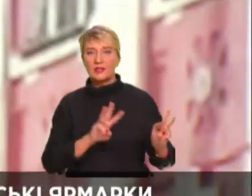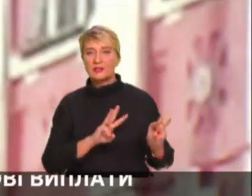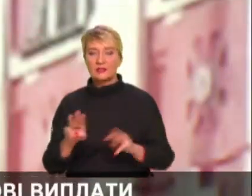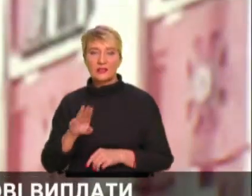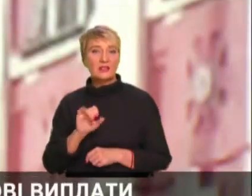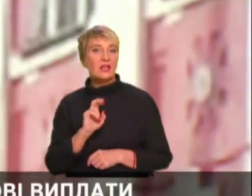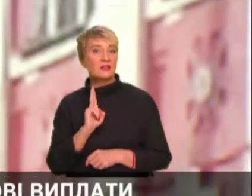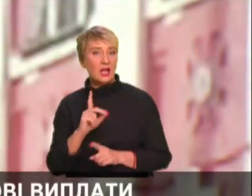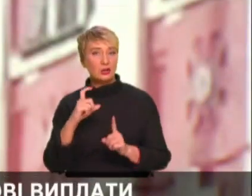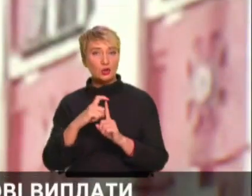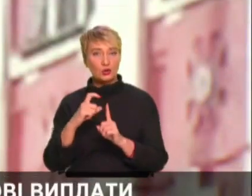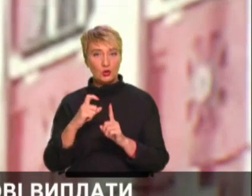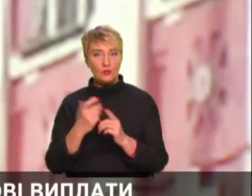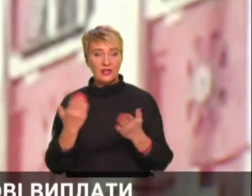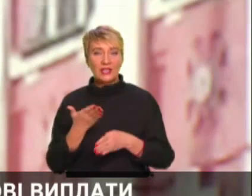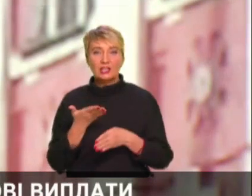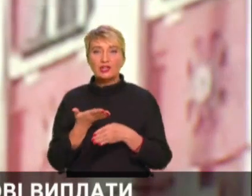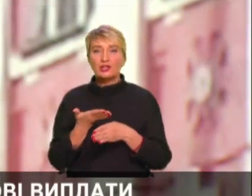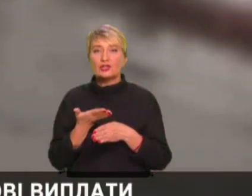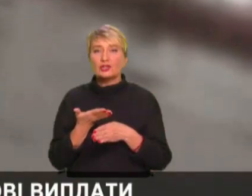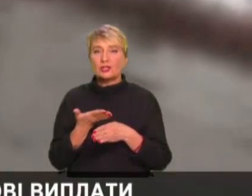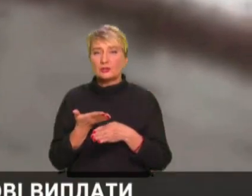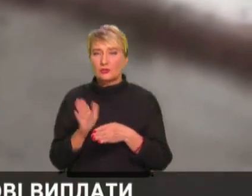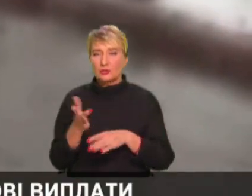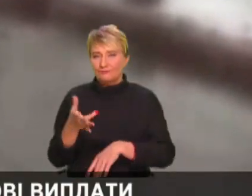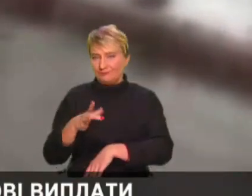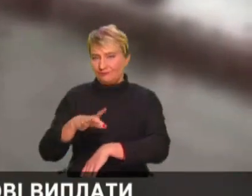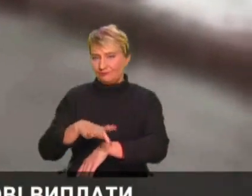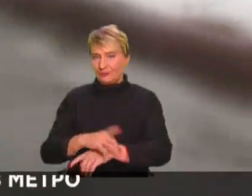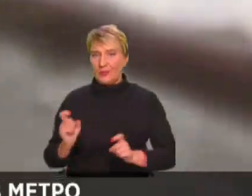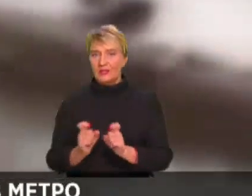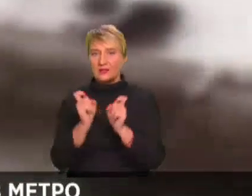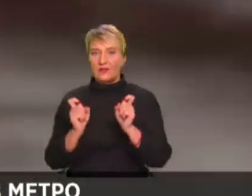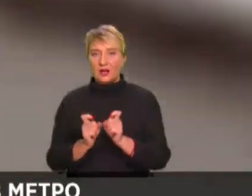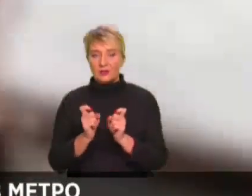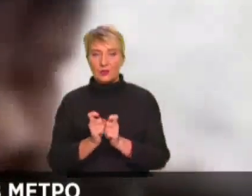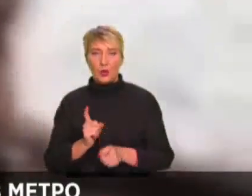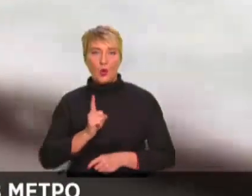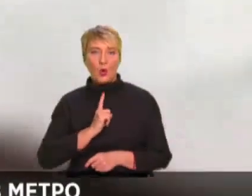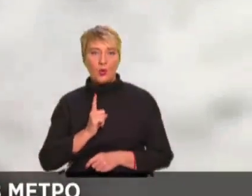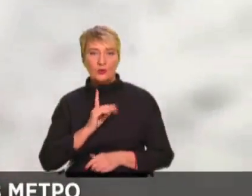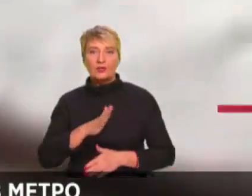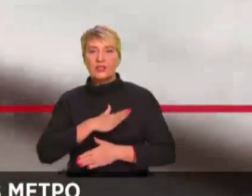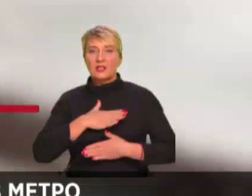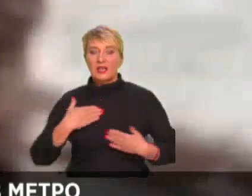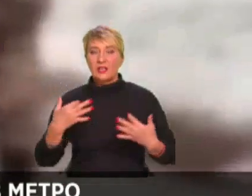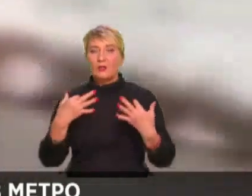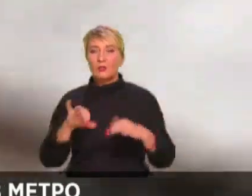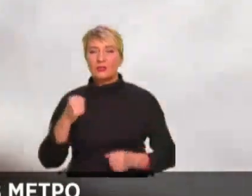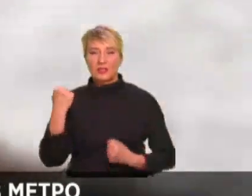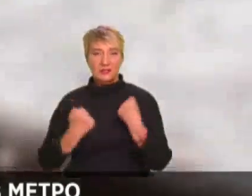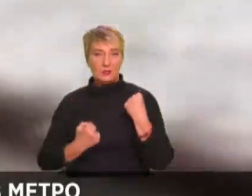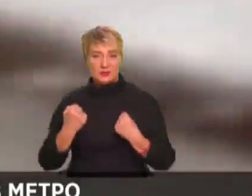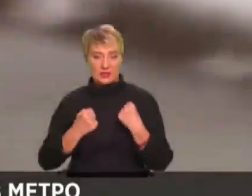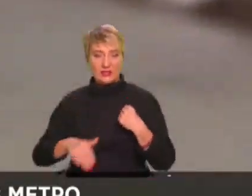словами, які частково застали сварку, охоронець не хотів пускати машину на територію медзакладу.